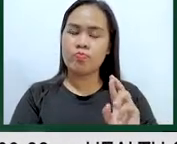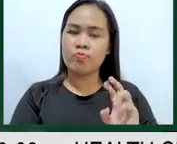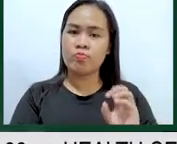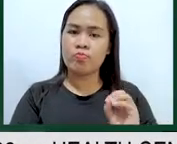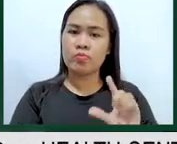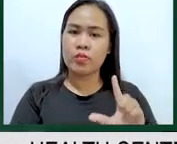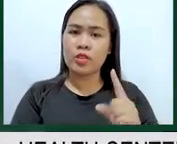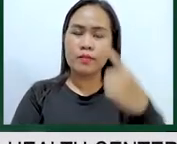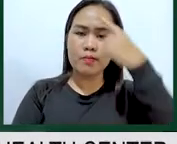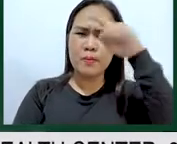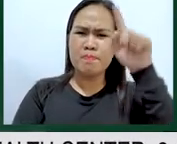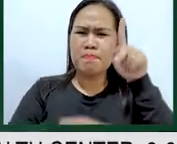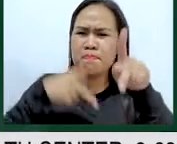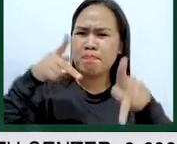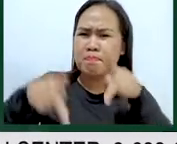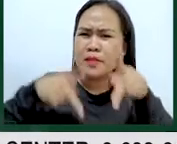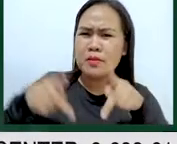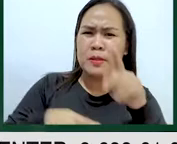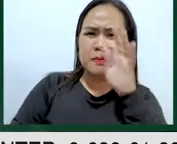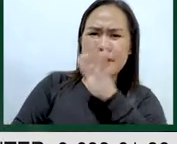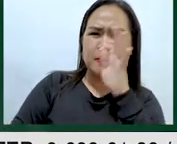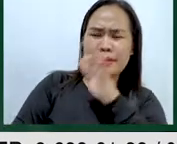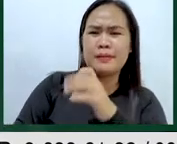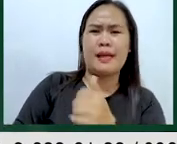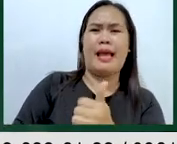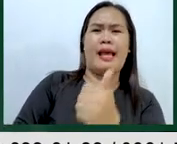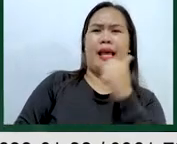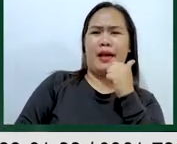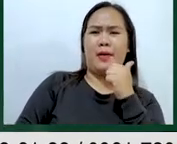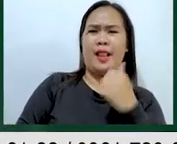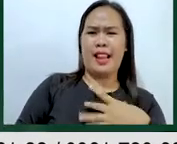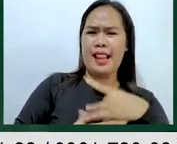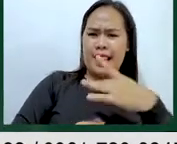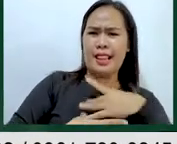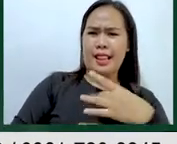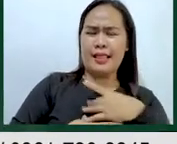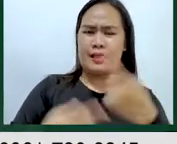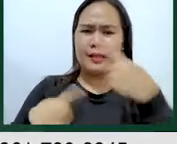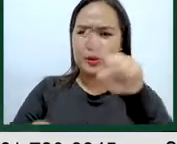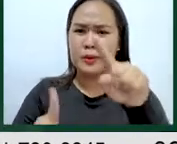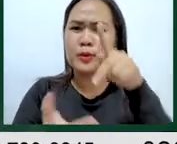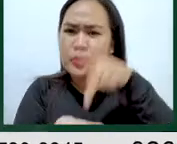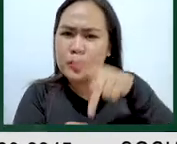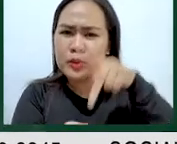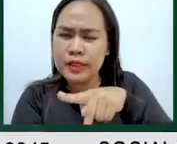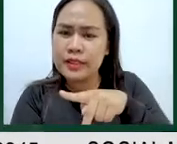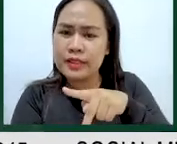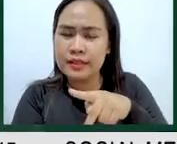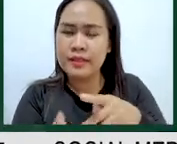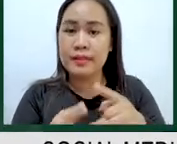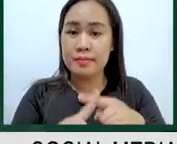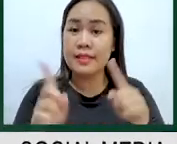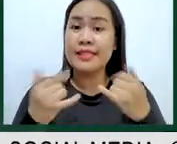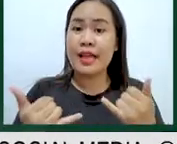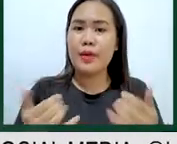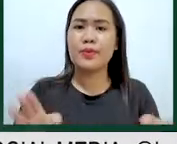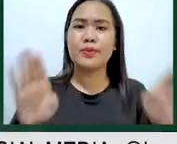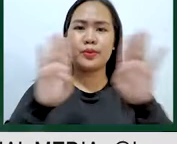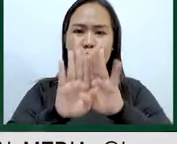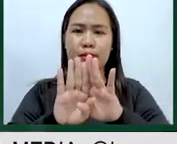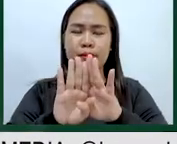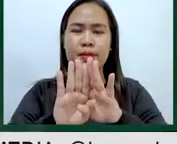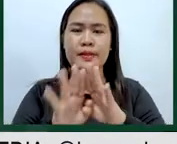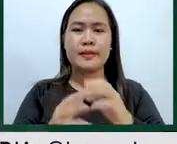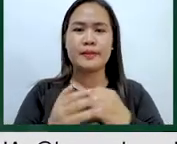muna 'yan, no. So siguro ang aking mapapayo po sa inyo, 'di ba? Doon sa mga regular na bumibisita sa kanilang mga mahal